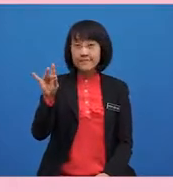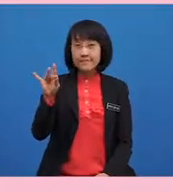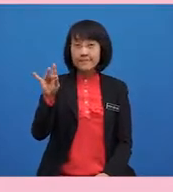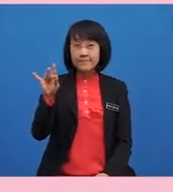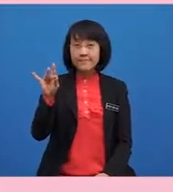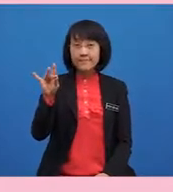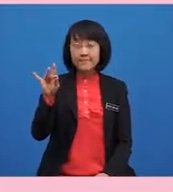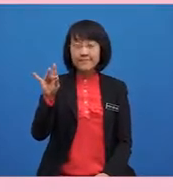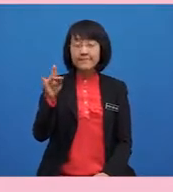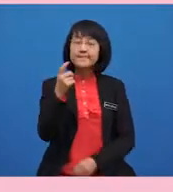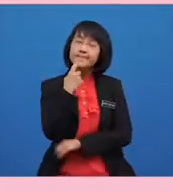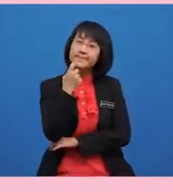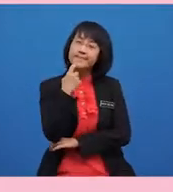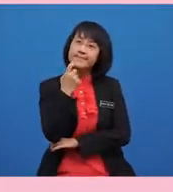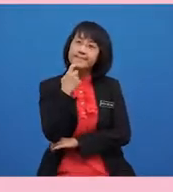1, 2, 3, 4, 5, 6, 7, 8.